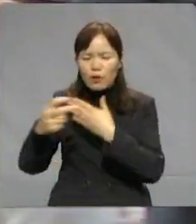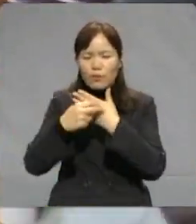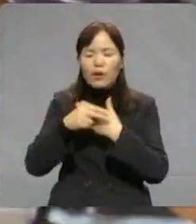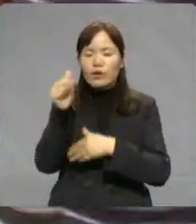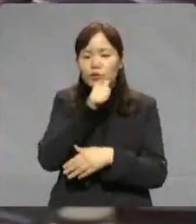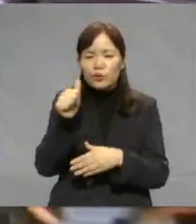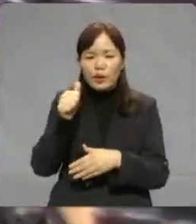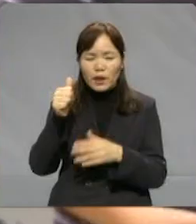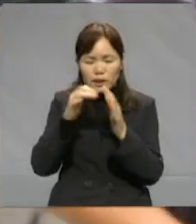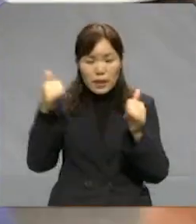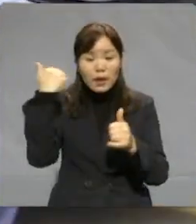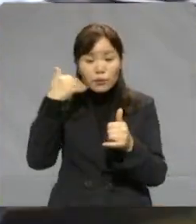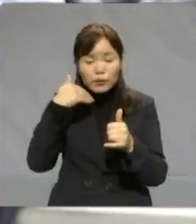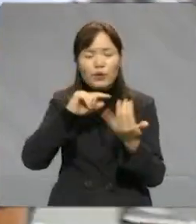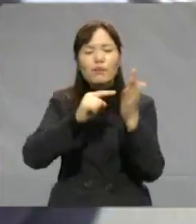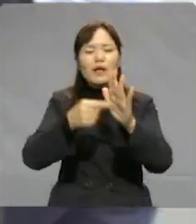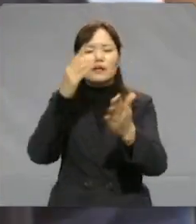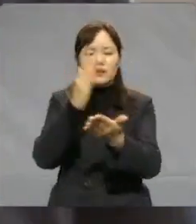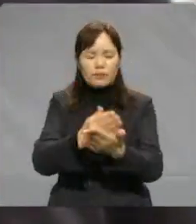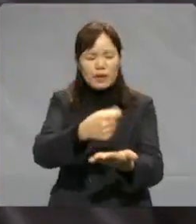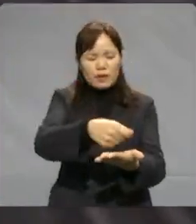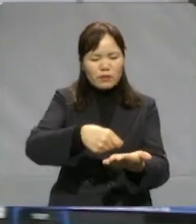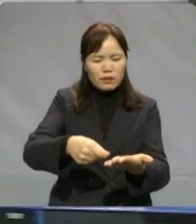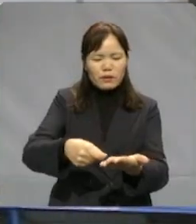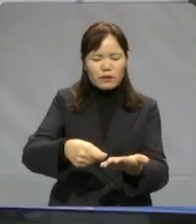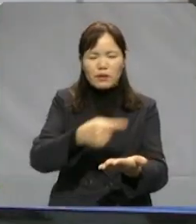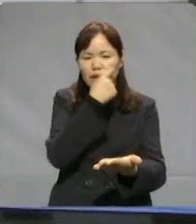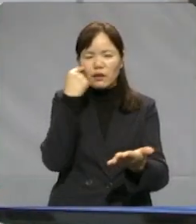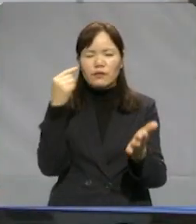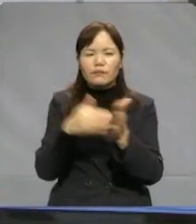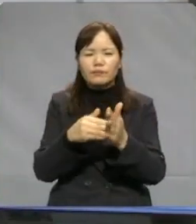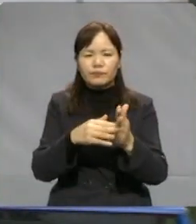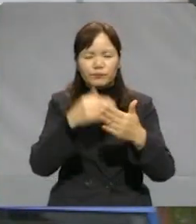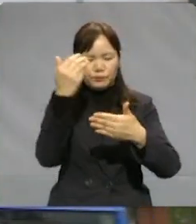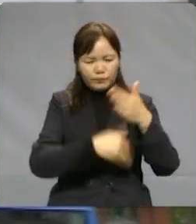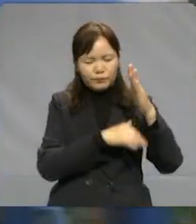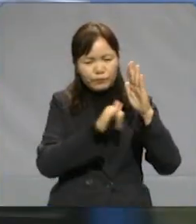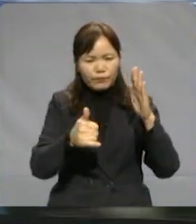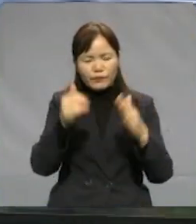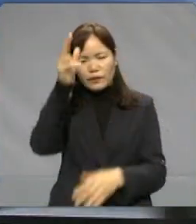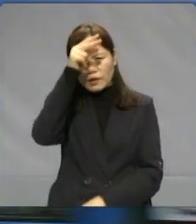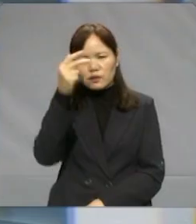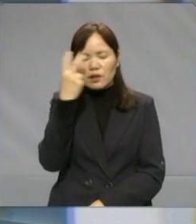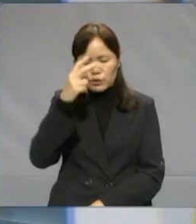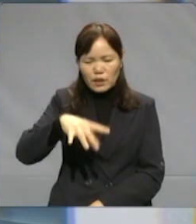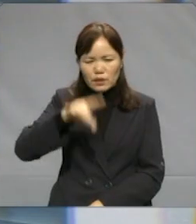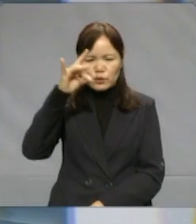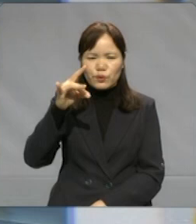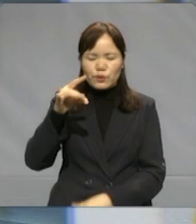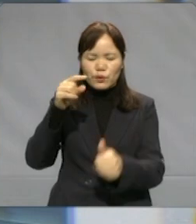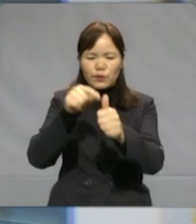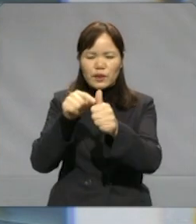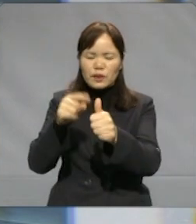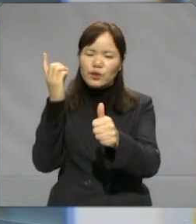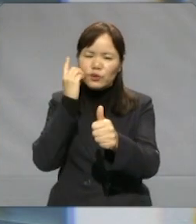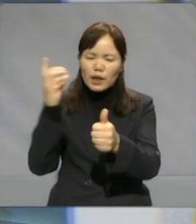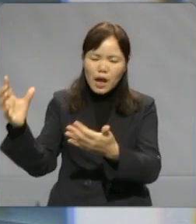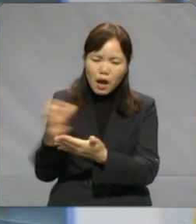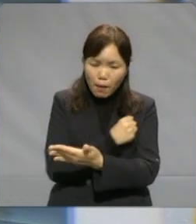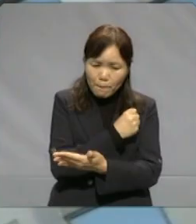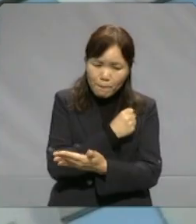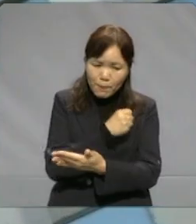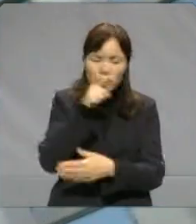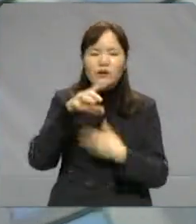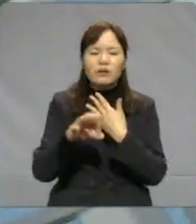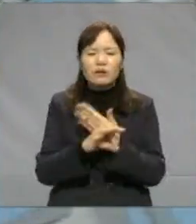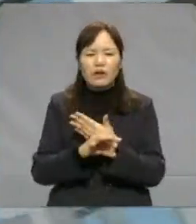지인을 밝히지 말라는 메모를 적은 겁니다. 유가족들은 경찰이 수사 초기 신 씨의 휴대전화를